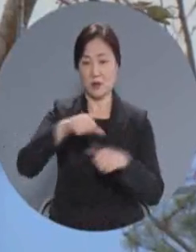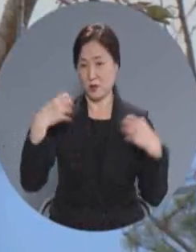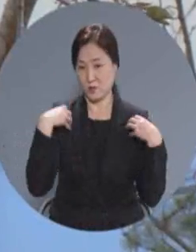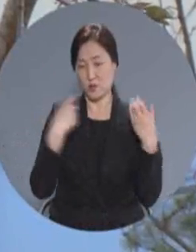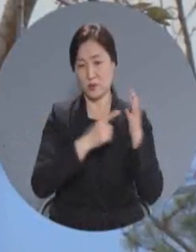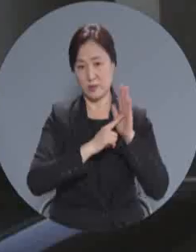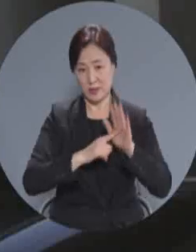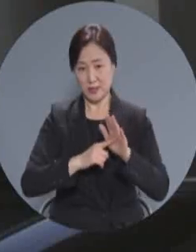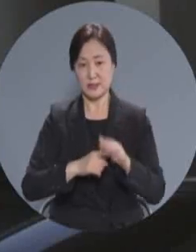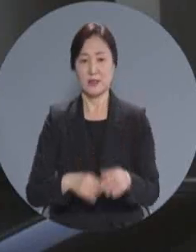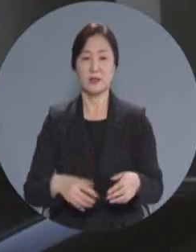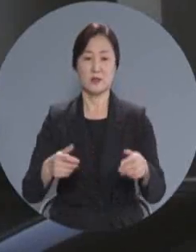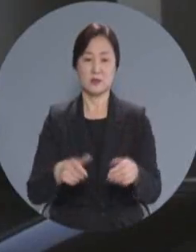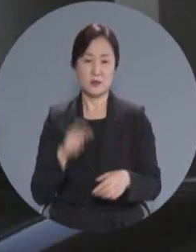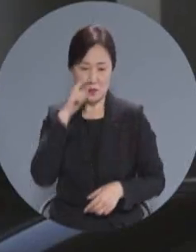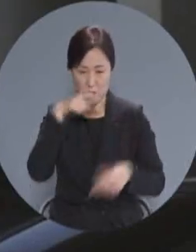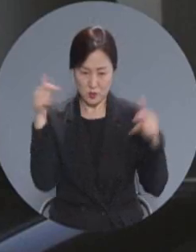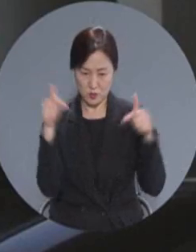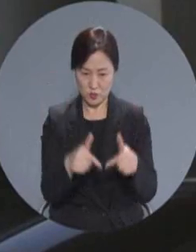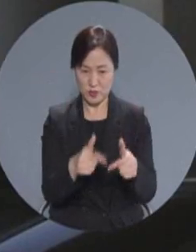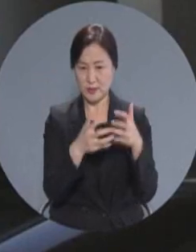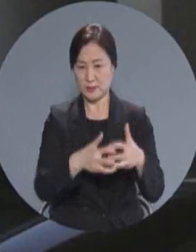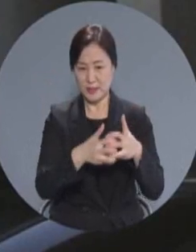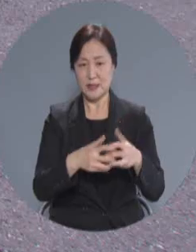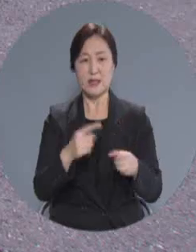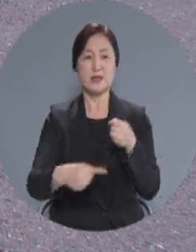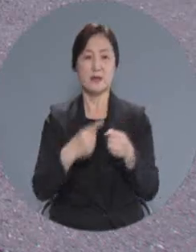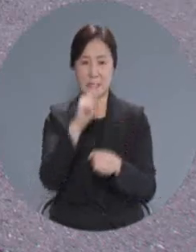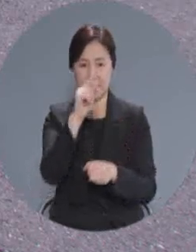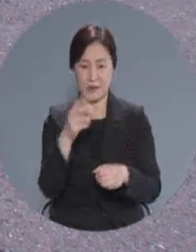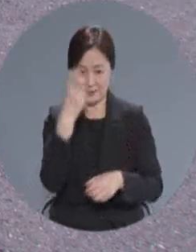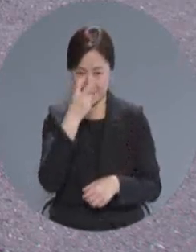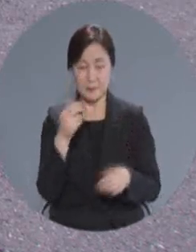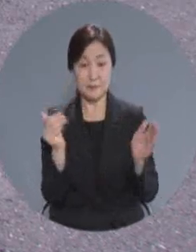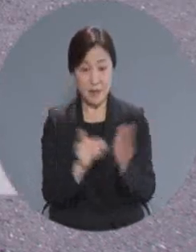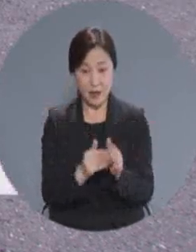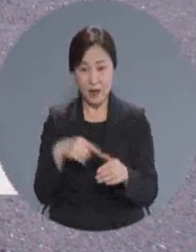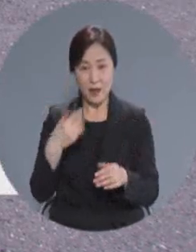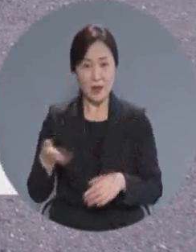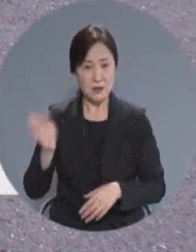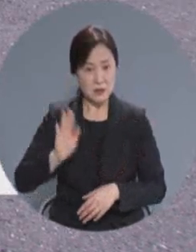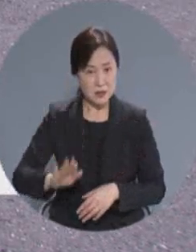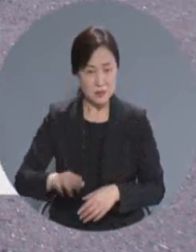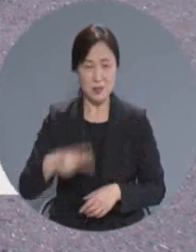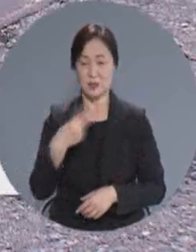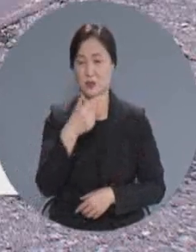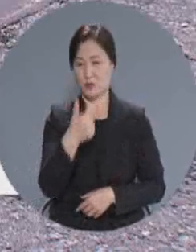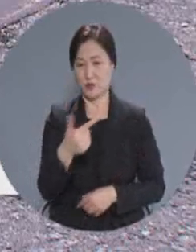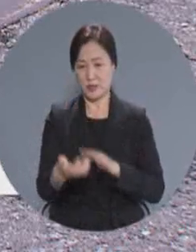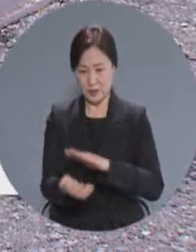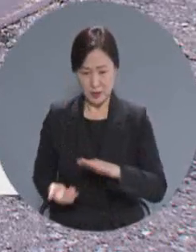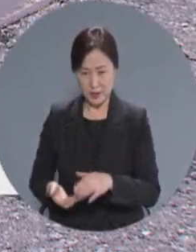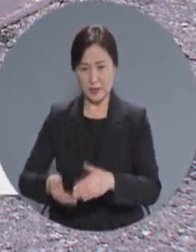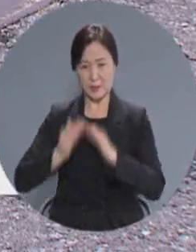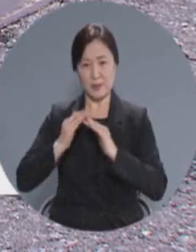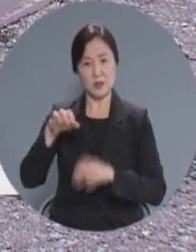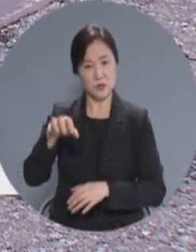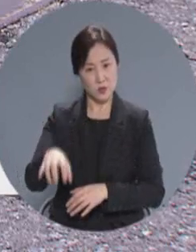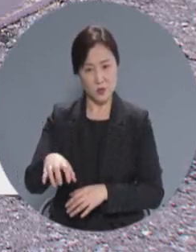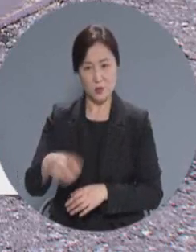비점오염 저감시설을 1년에 한 번씩 점검하고 있습니다. 그러나 해당 시설처럼 2006년 이전에 지어진 곳은